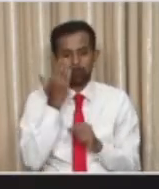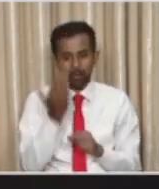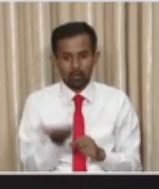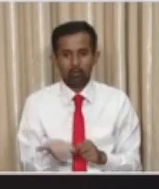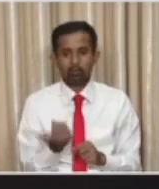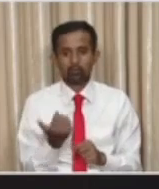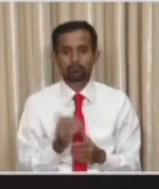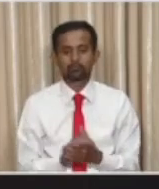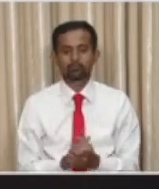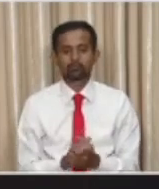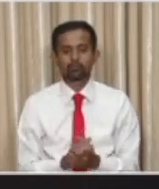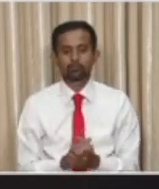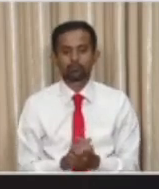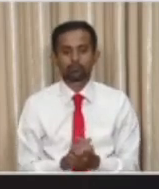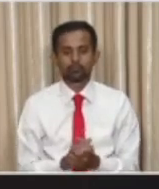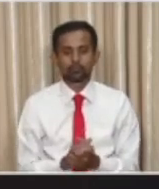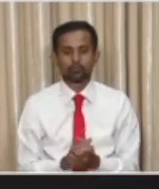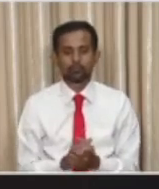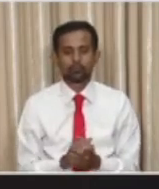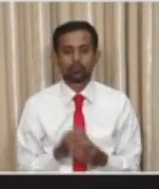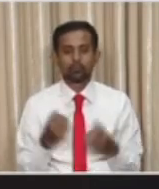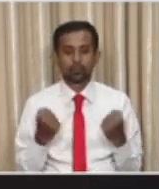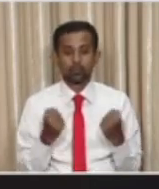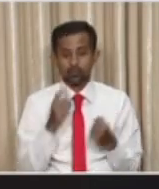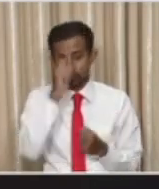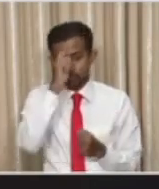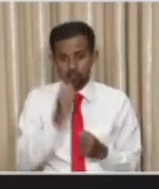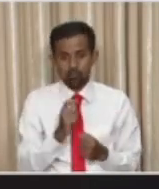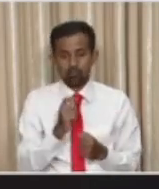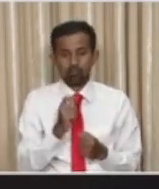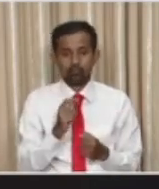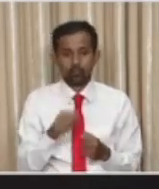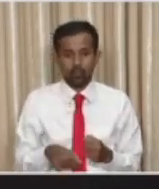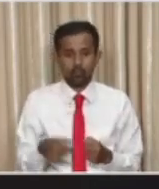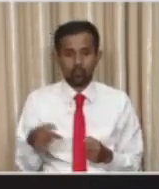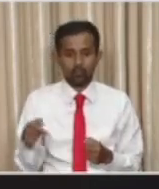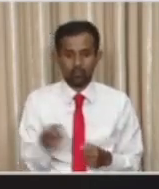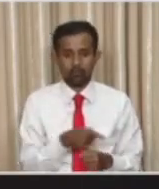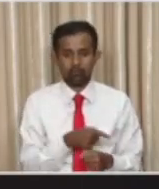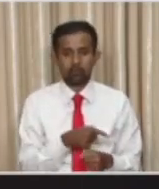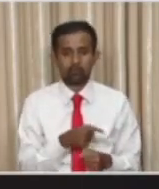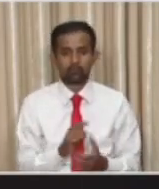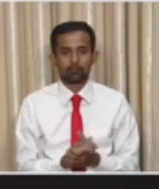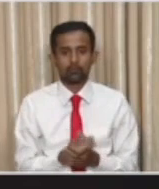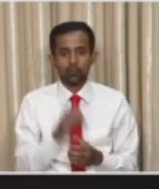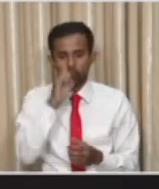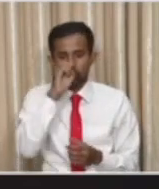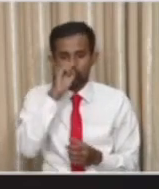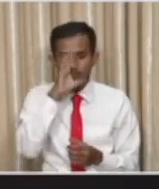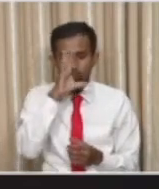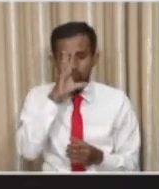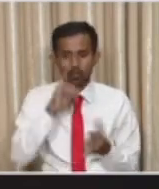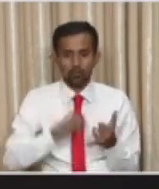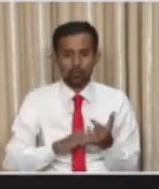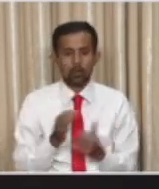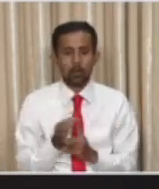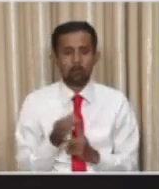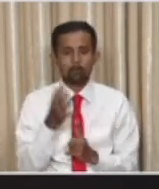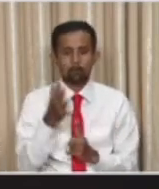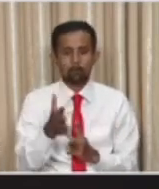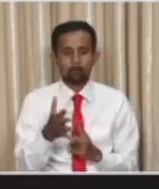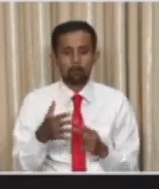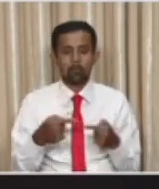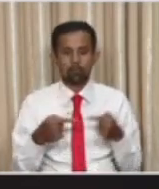විශ්වාස කරනවා. ඒ වගේම ගරු සභාපතිතුමනි විශේෂයෙන්ම මද දිනේදී උදෑසන ගරු සජිත් ප්‍රේමදාස මැතිතුමා